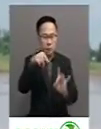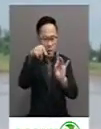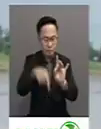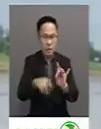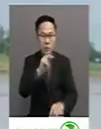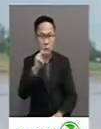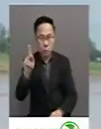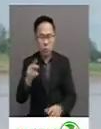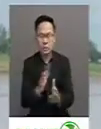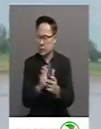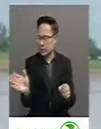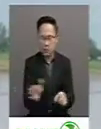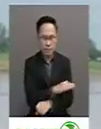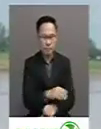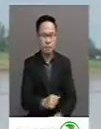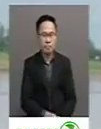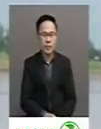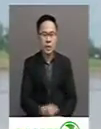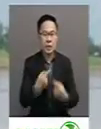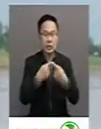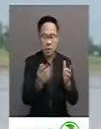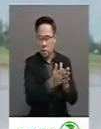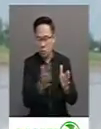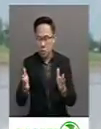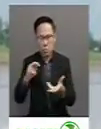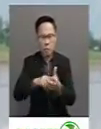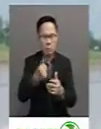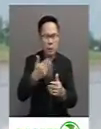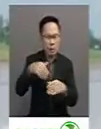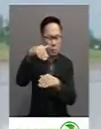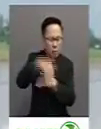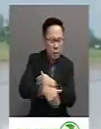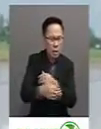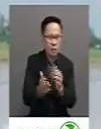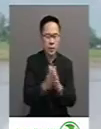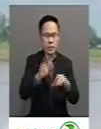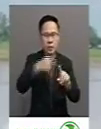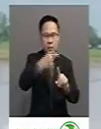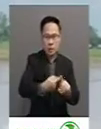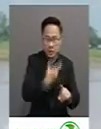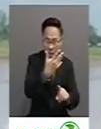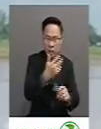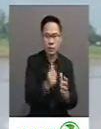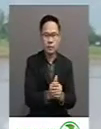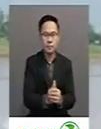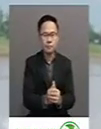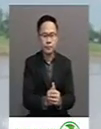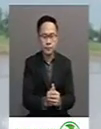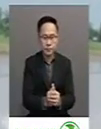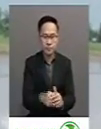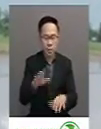8ตันเต็มๆเลยถ้าช่วงต่อไปแล้วไม่ได้แล้วมันจะทำได้เฉพาะช่วงพฤษภาที่จะได้ไร่ละเกียนกว่